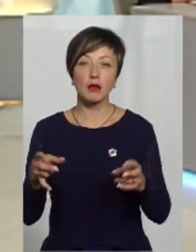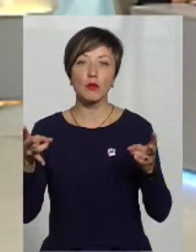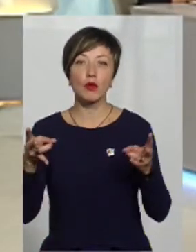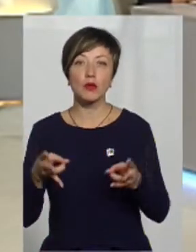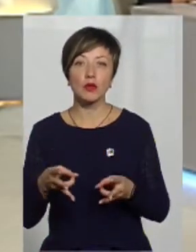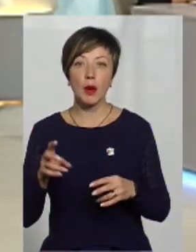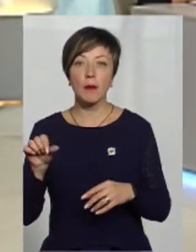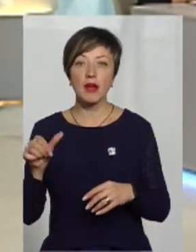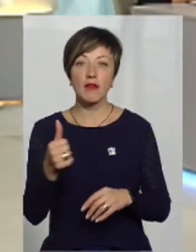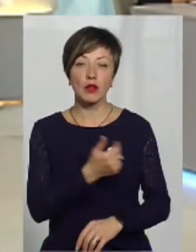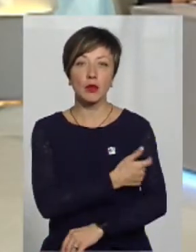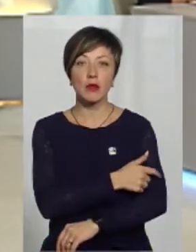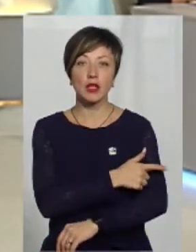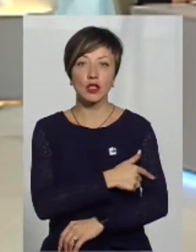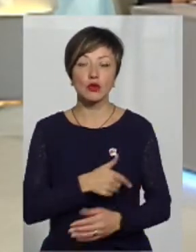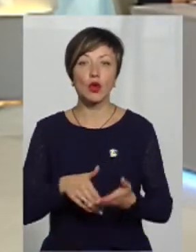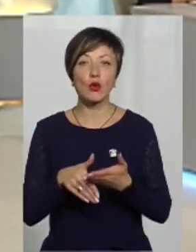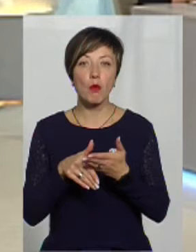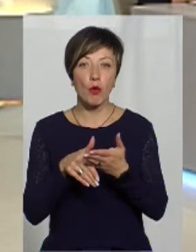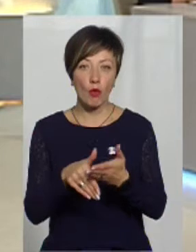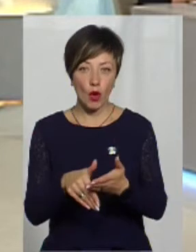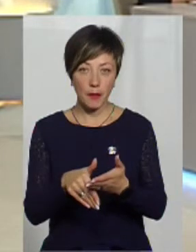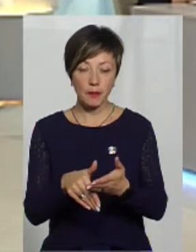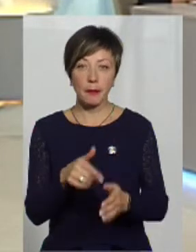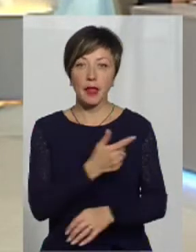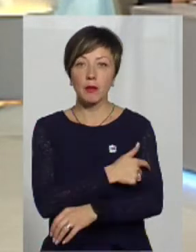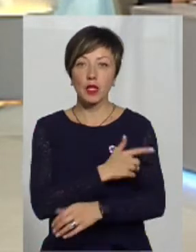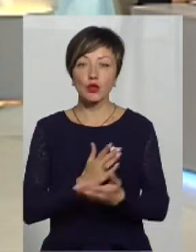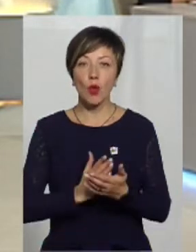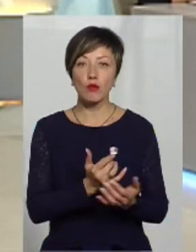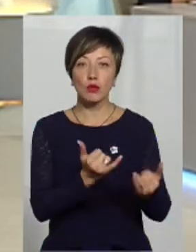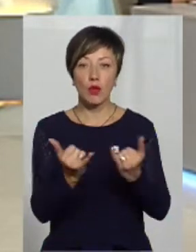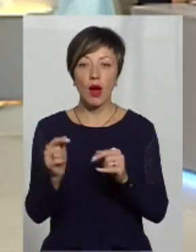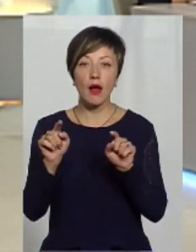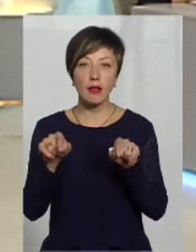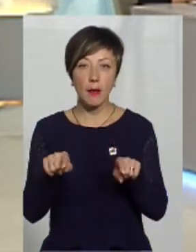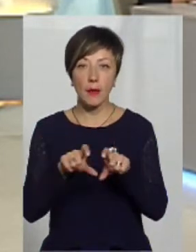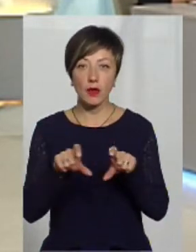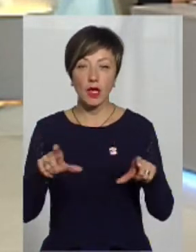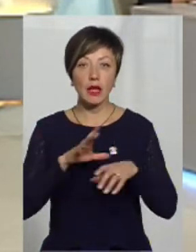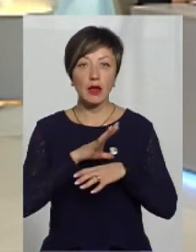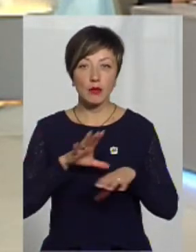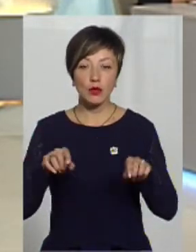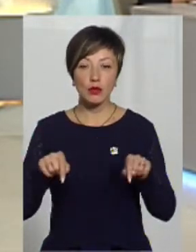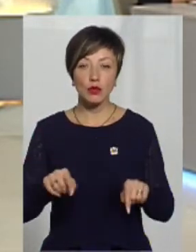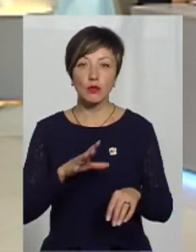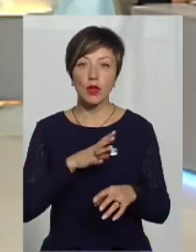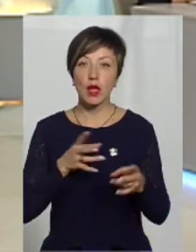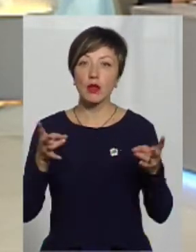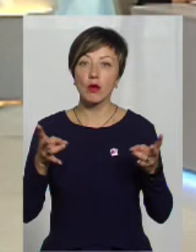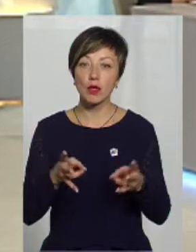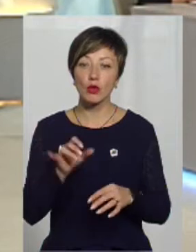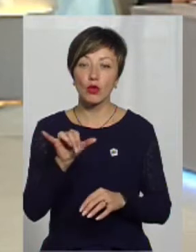потребують первинної медичної допомоги, медичного обслуговування, а там амбулаторії не було. Отже, тут була необхідність